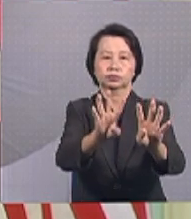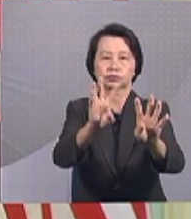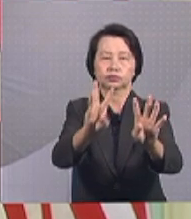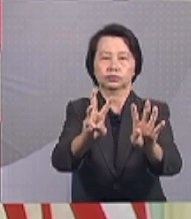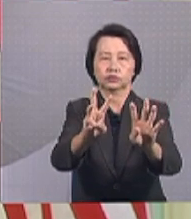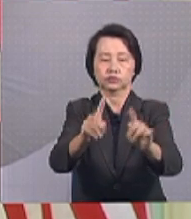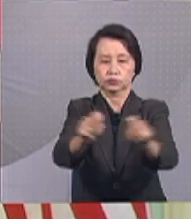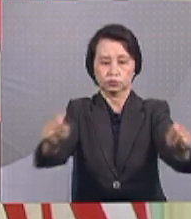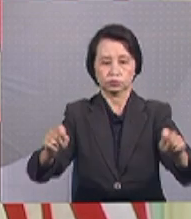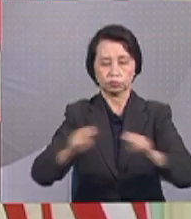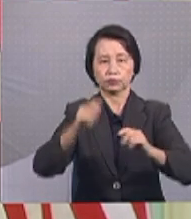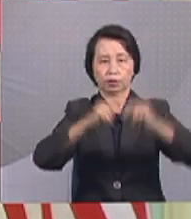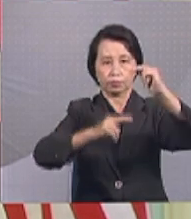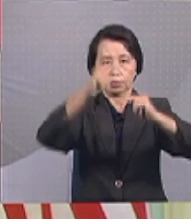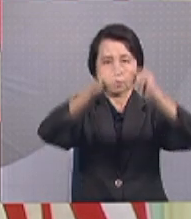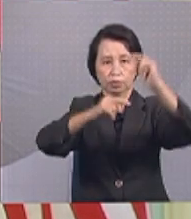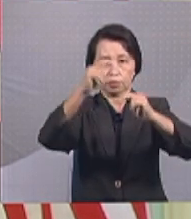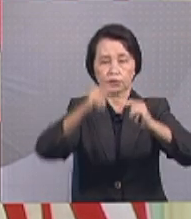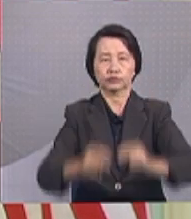446 tapak binaan.